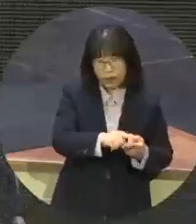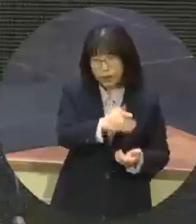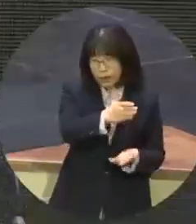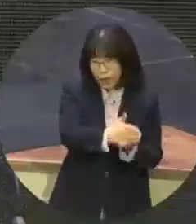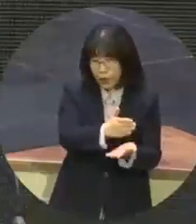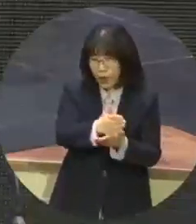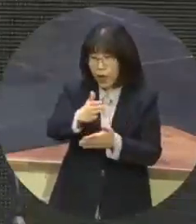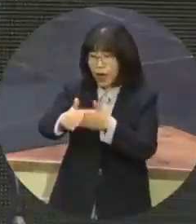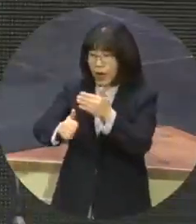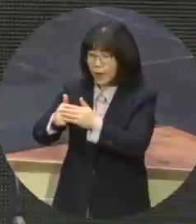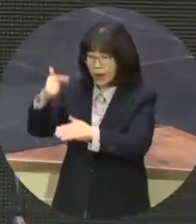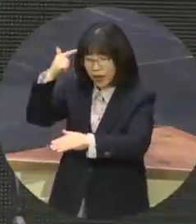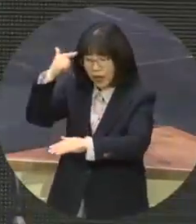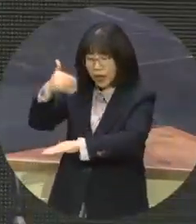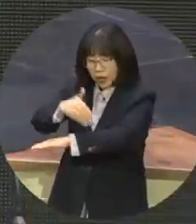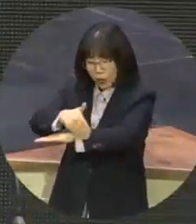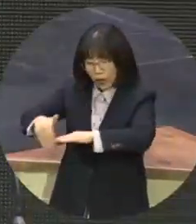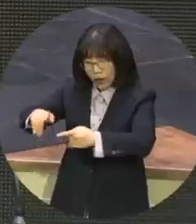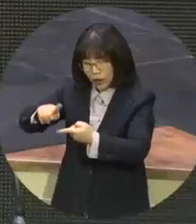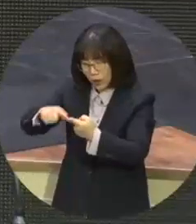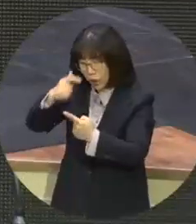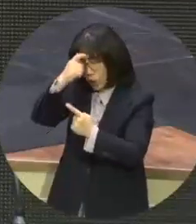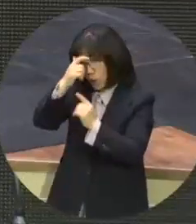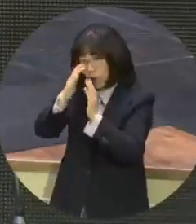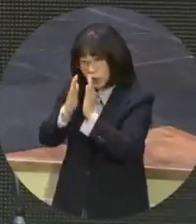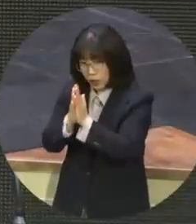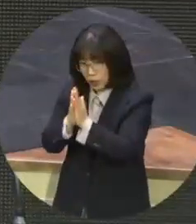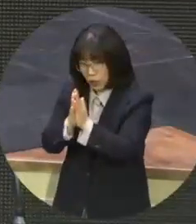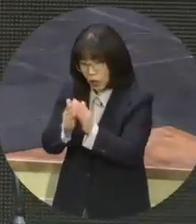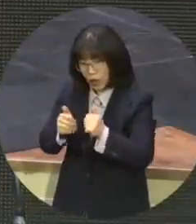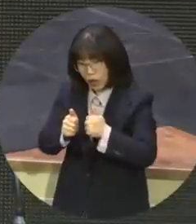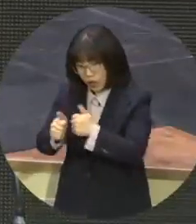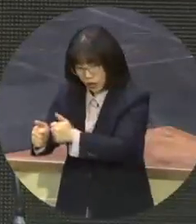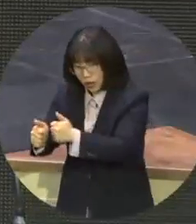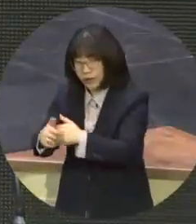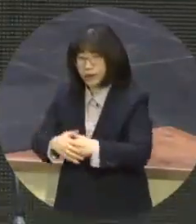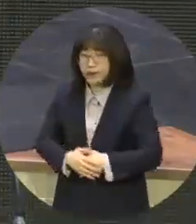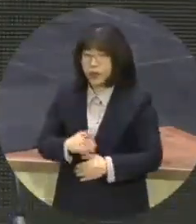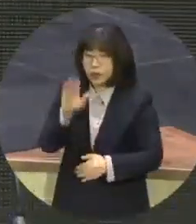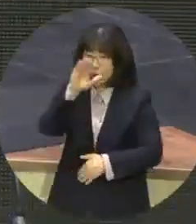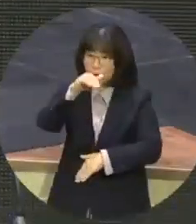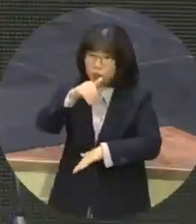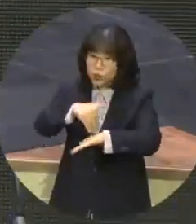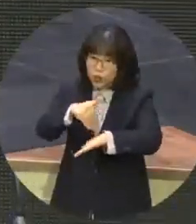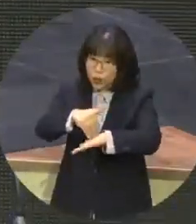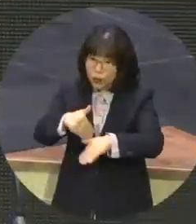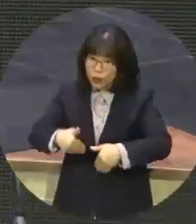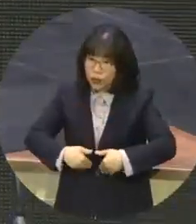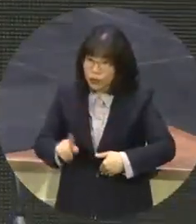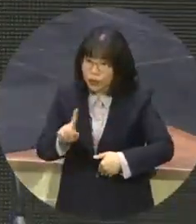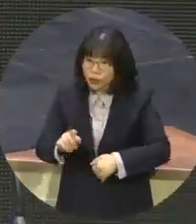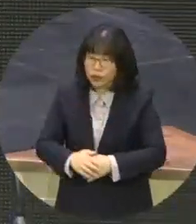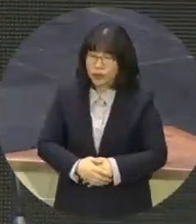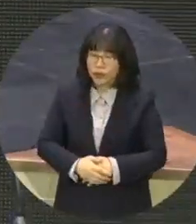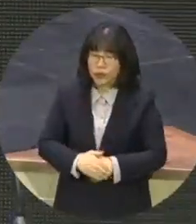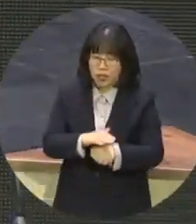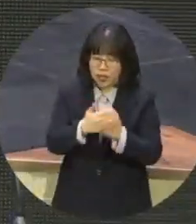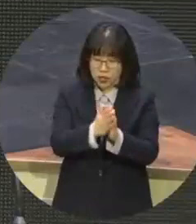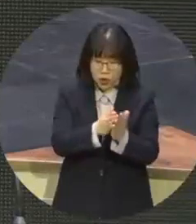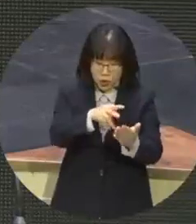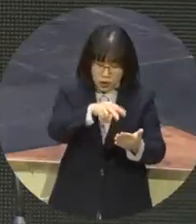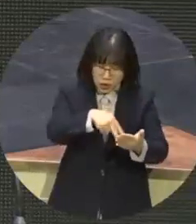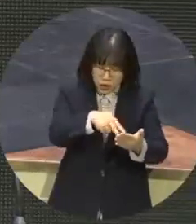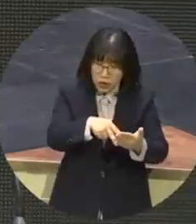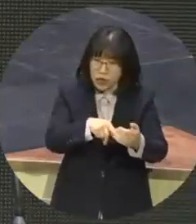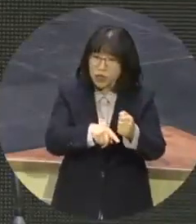바탕으로 하나님의 시간표가 흘러가기 때문에 빨리 왜 훈련받으라 하느냐, 왜 성경 읽으라 하느냐, 왜 기도하라